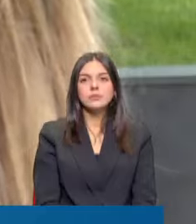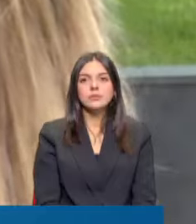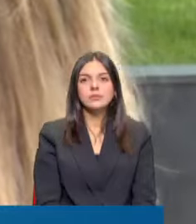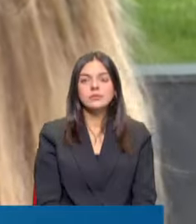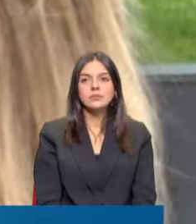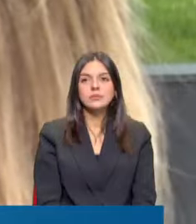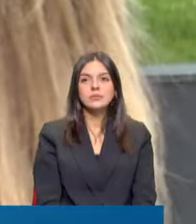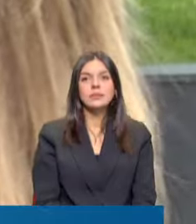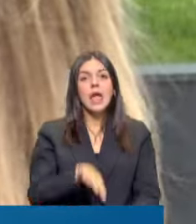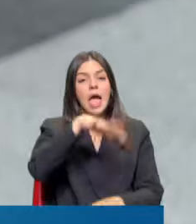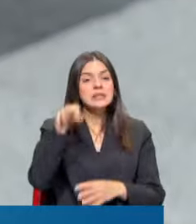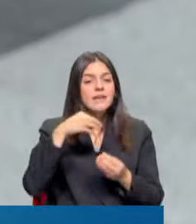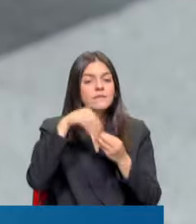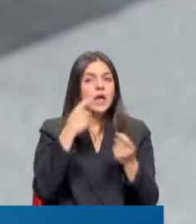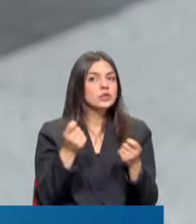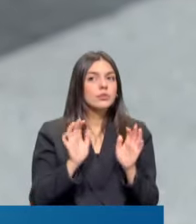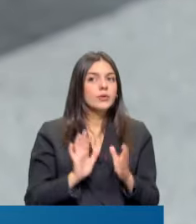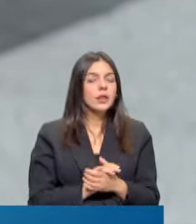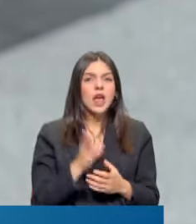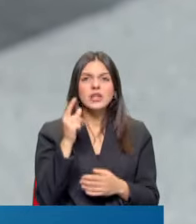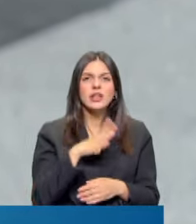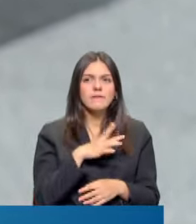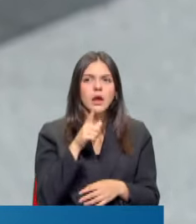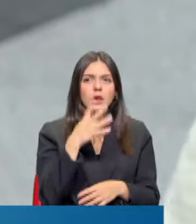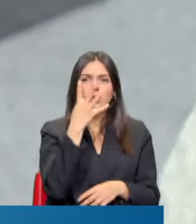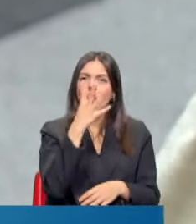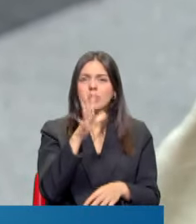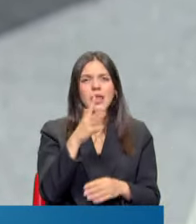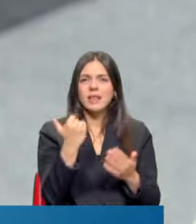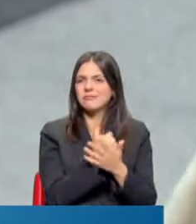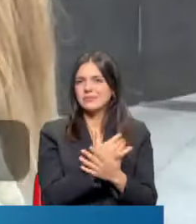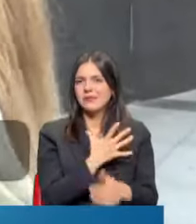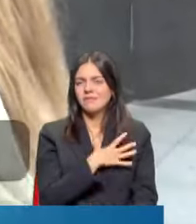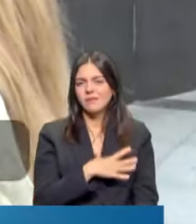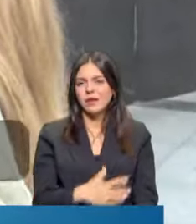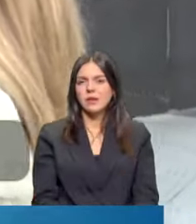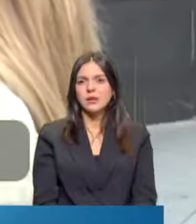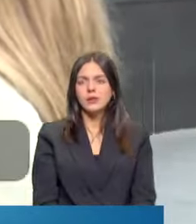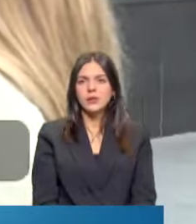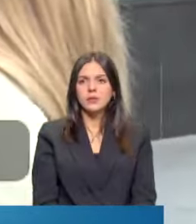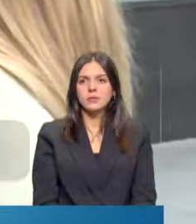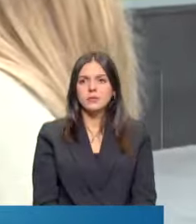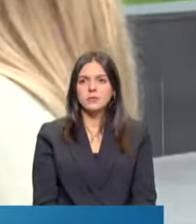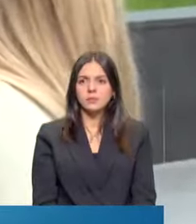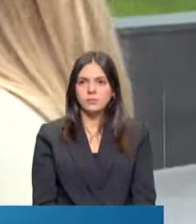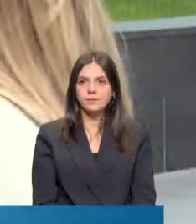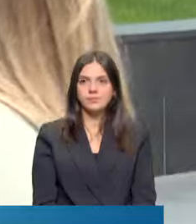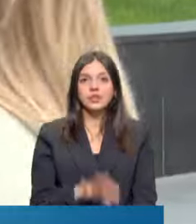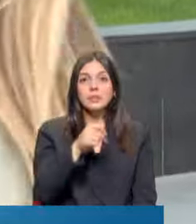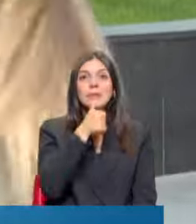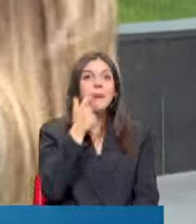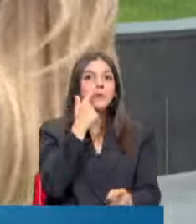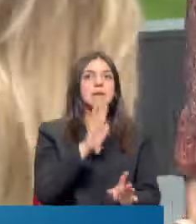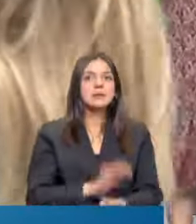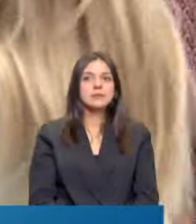Ya sadece faizle çalışıyoruz yani. Kaç tane var? Bir 4 tane falan bir kartımız var yani. İsterseniz gösterin. Şimdi babam görmesin,